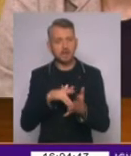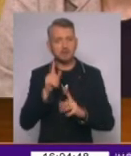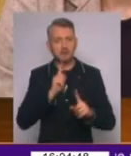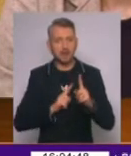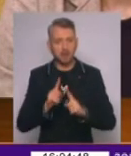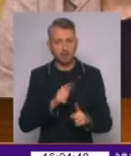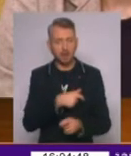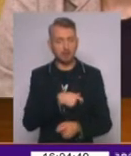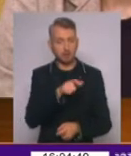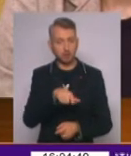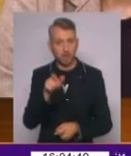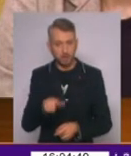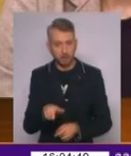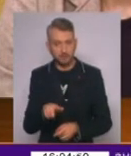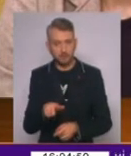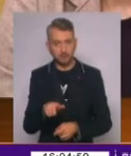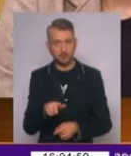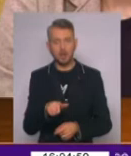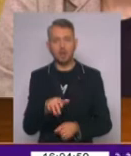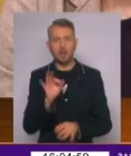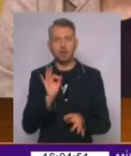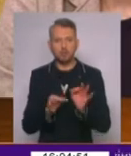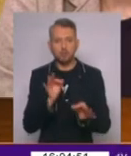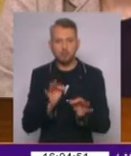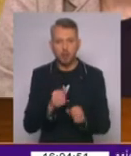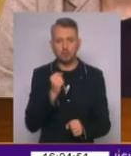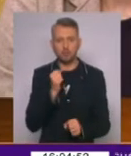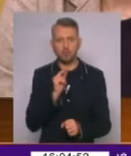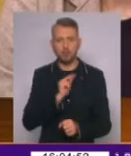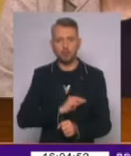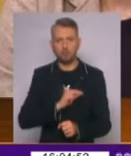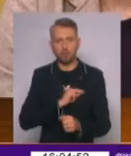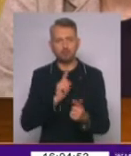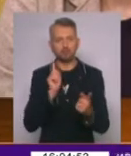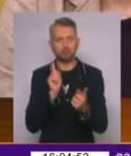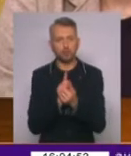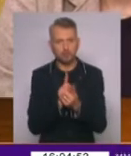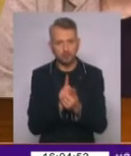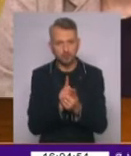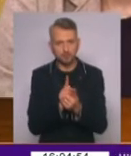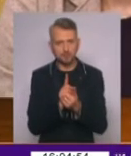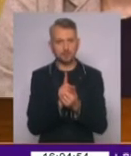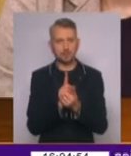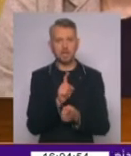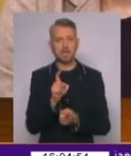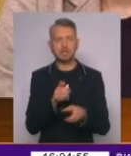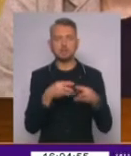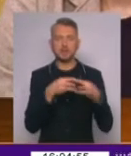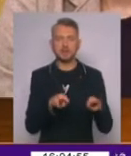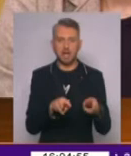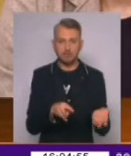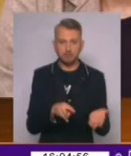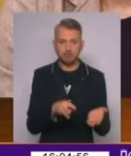рада депутати нормальну робочу зустріч з міністерством,